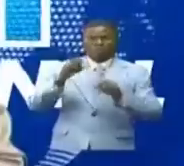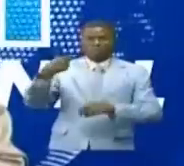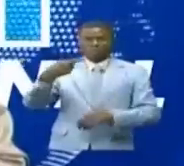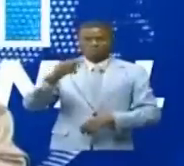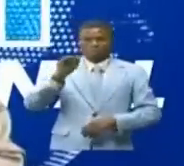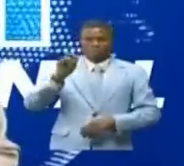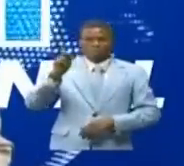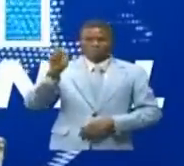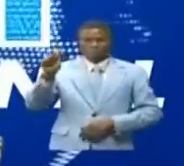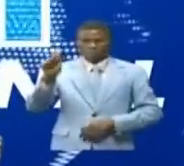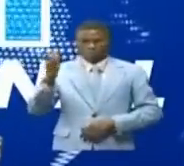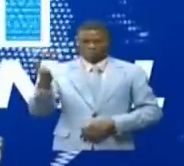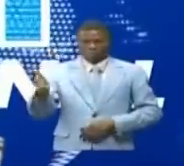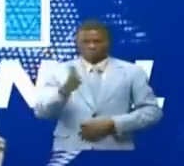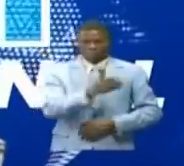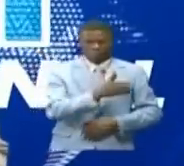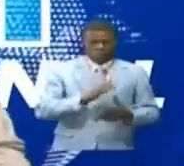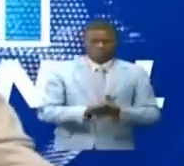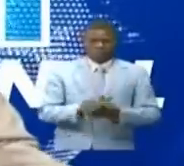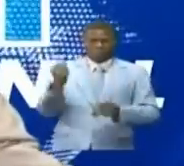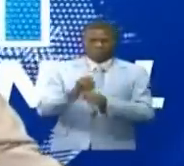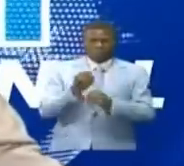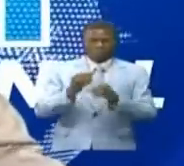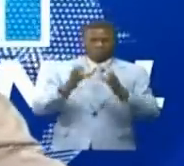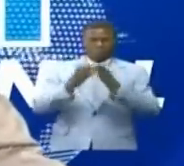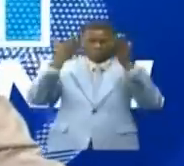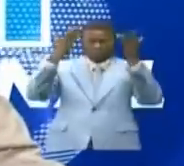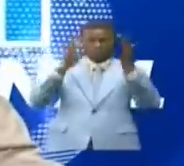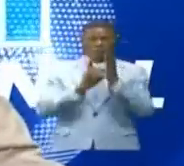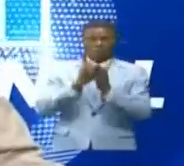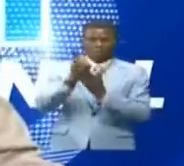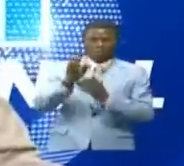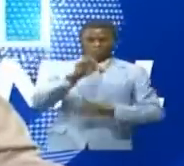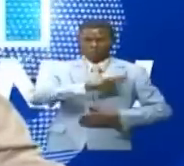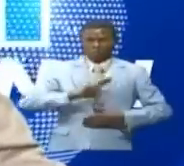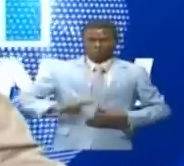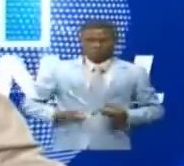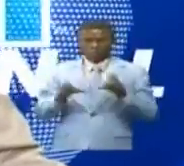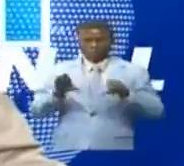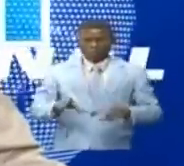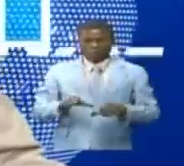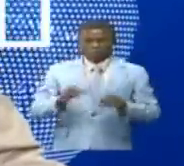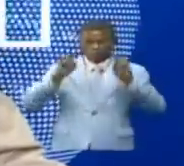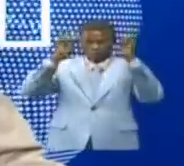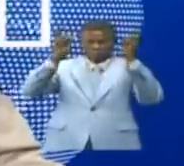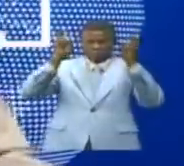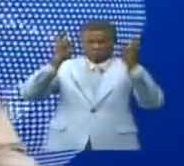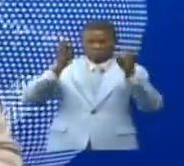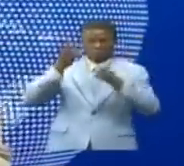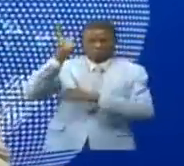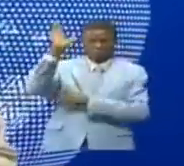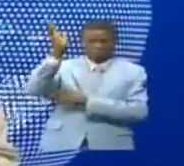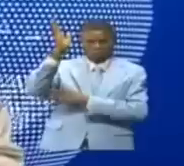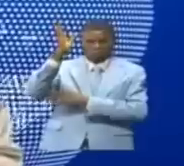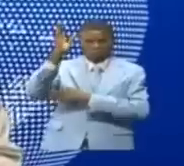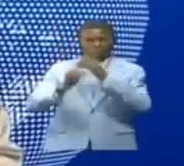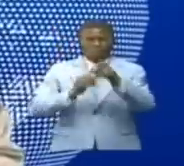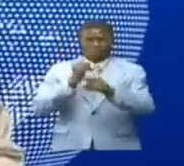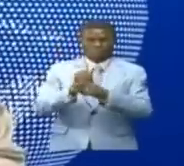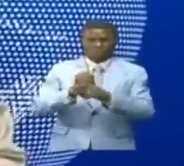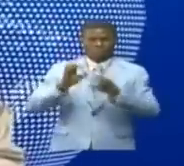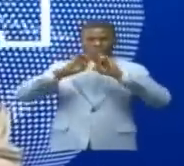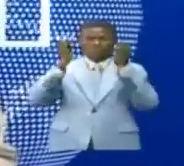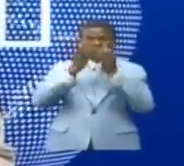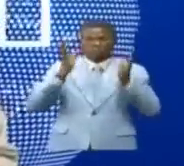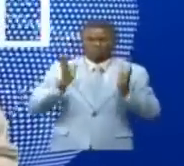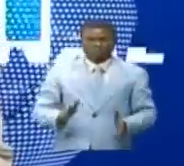Corporation. Investir avec Dieu pour l'émergence de la RDC, c'est le thème de la Convention internationale des